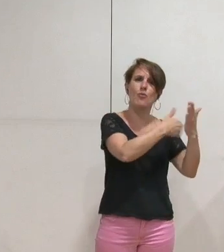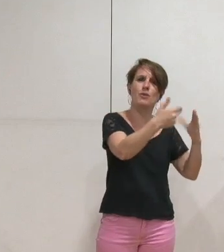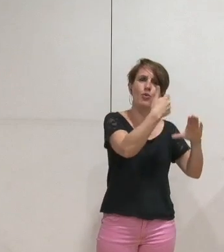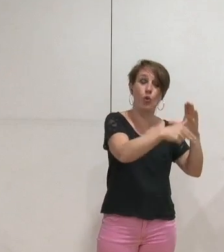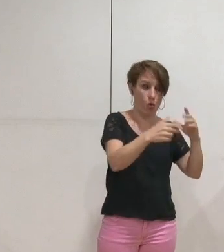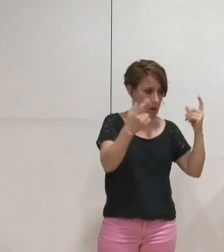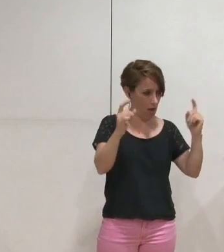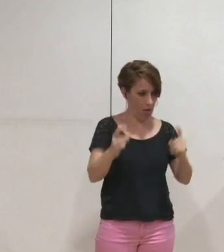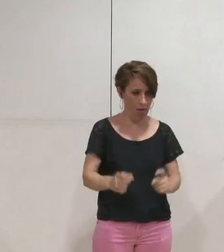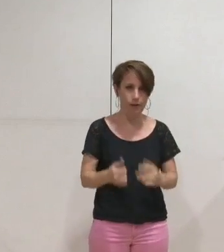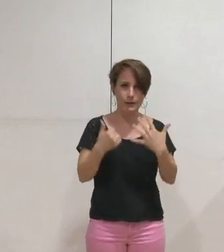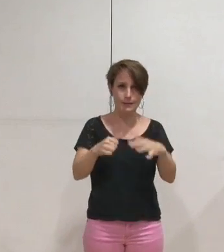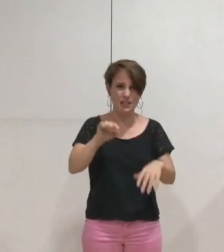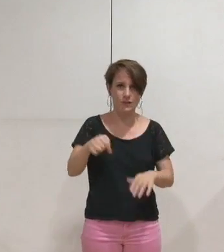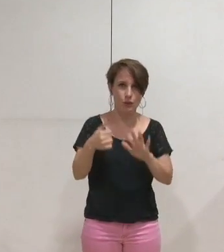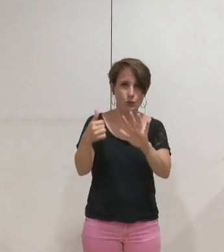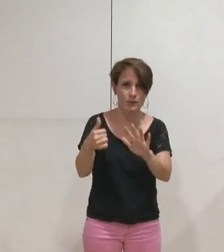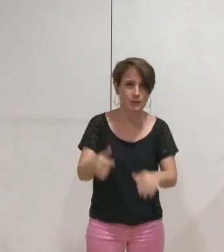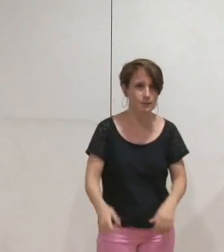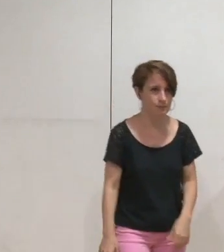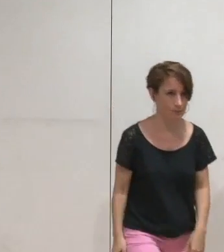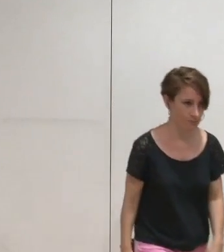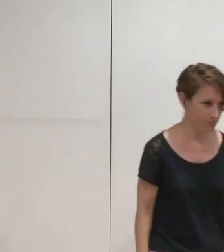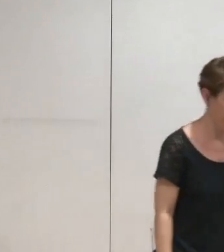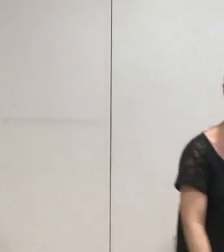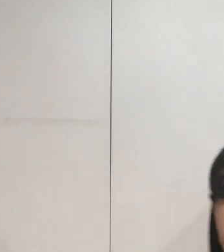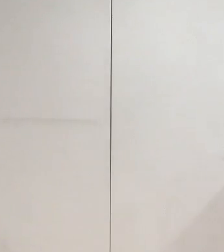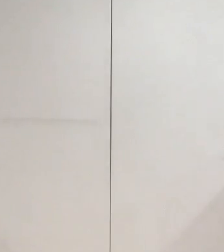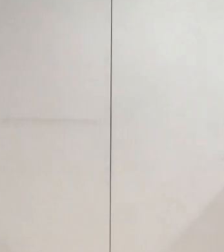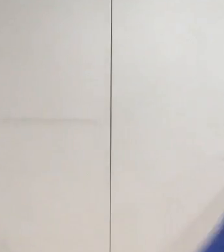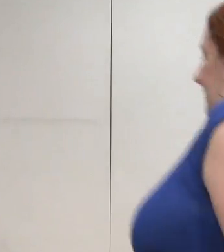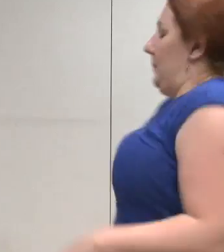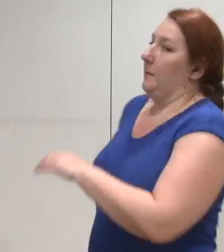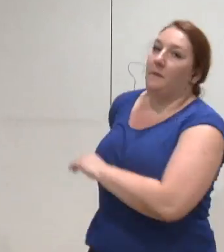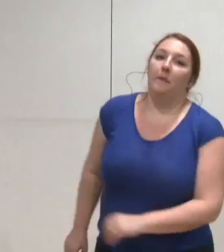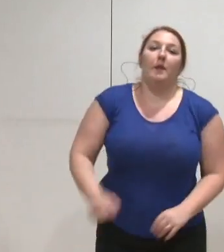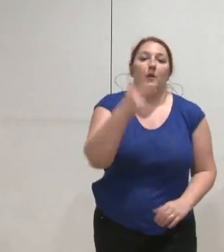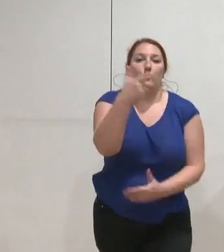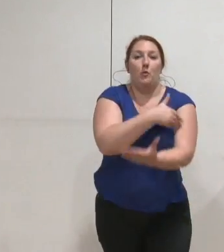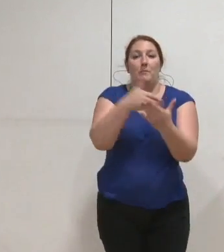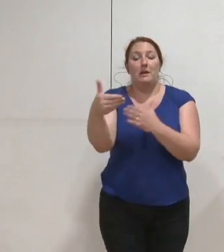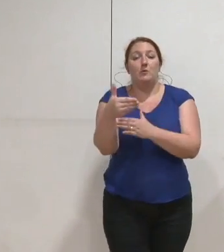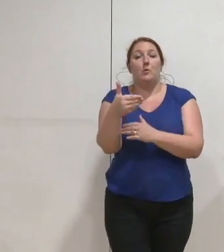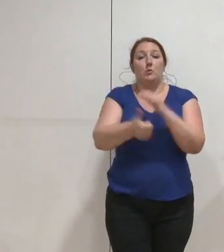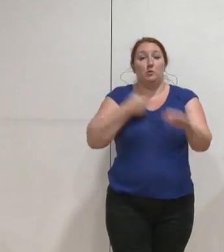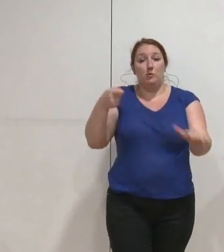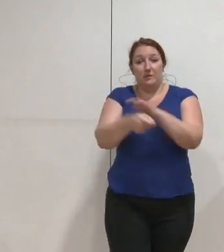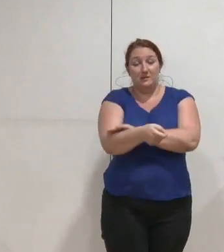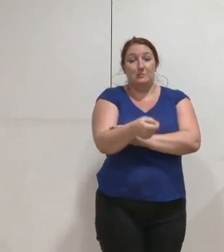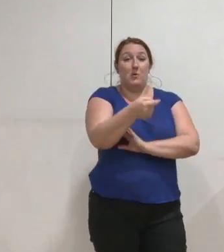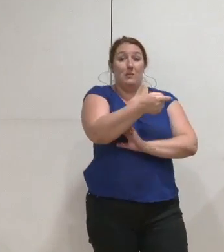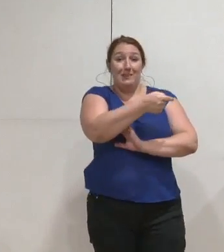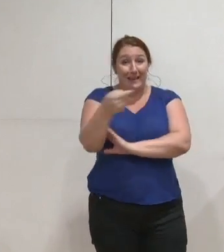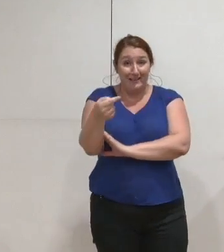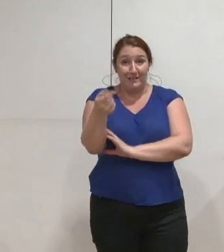à 16,6 plus de 2 millions d'euros d'autofinancement net négatif en plus alors je crois que vous